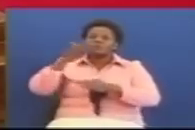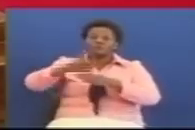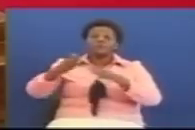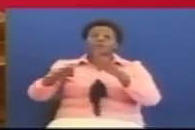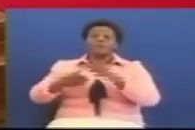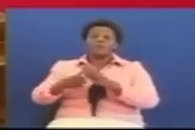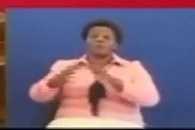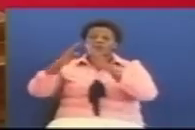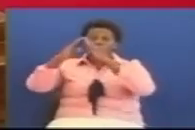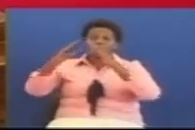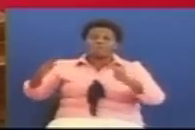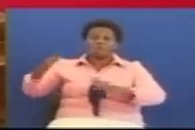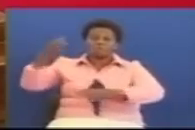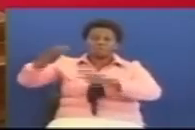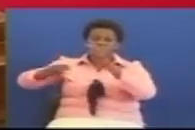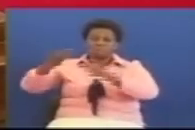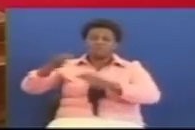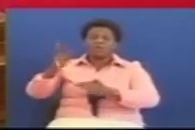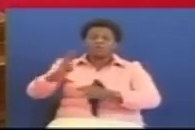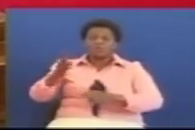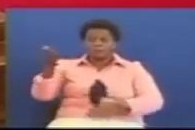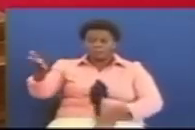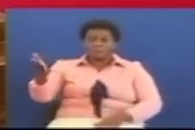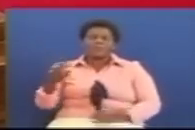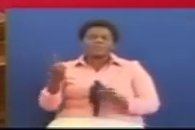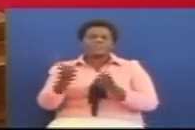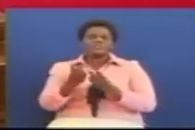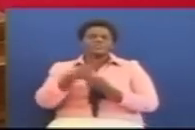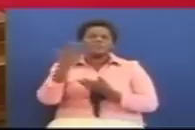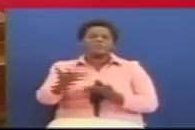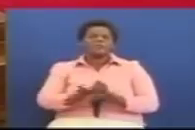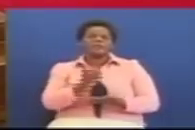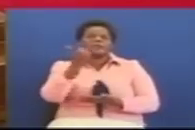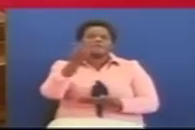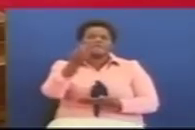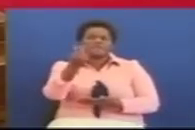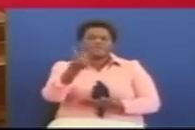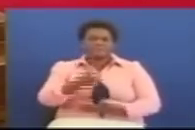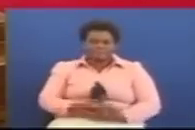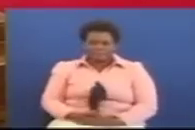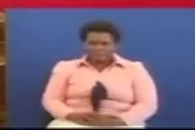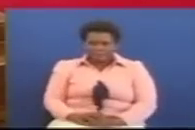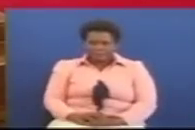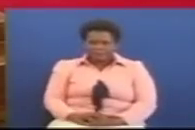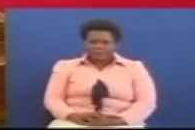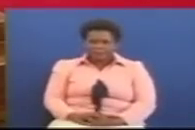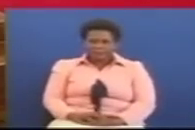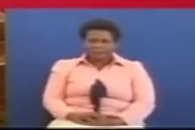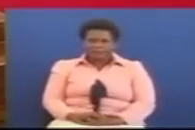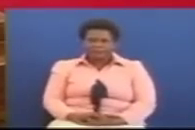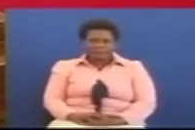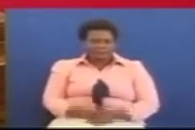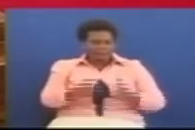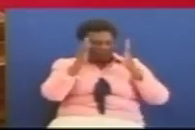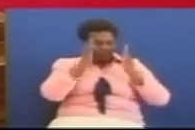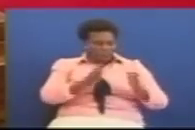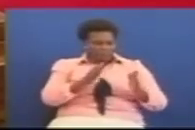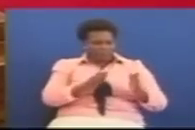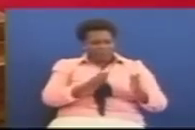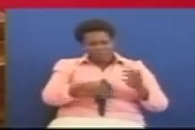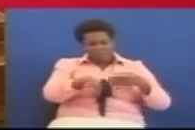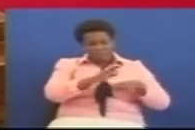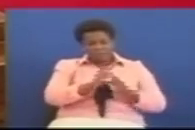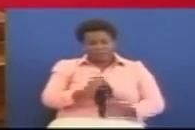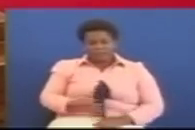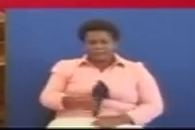linajengwa kulingana na upatikanaji wa fedha. Mheshimiwa mwenyekiti, kwa kuwa lengo la serikali